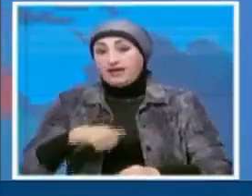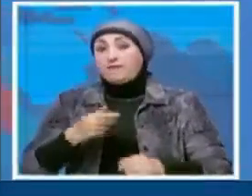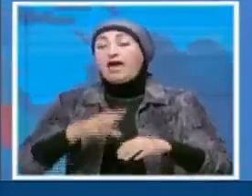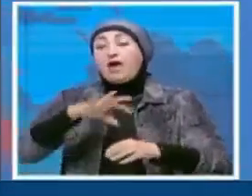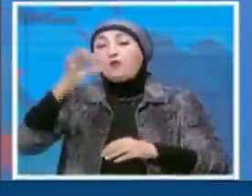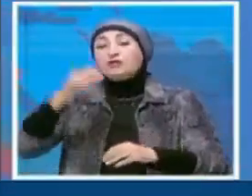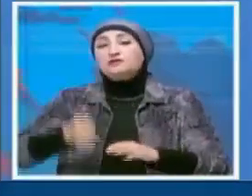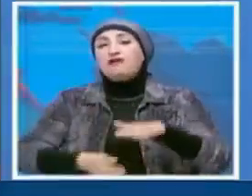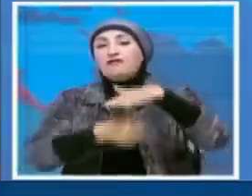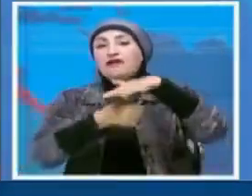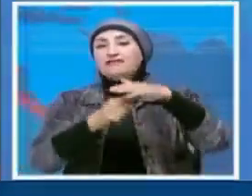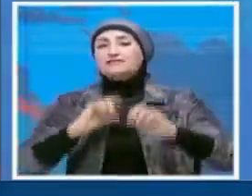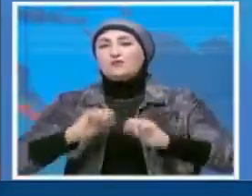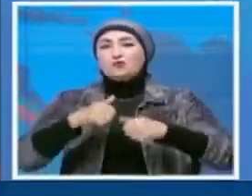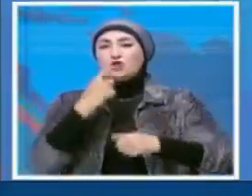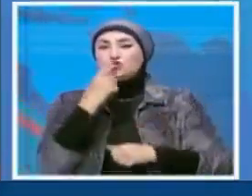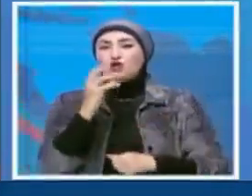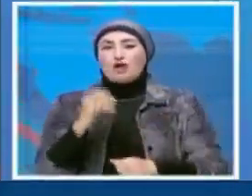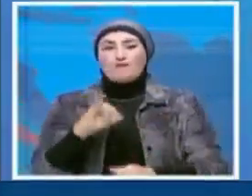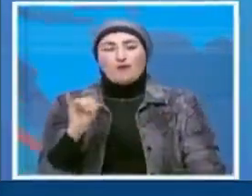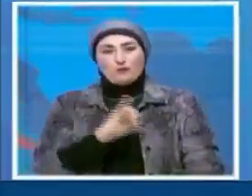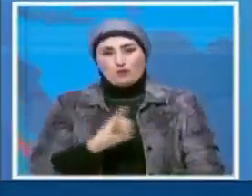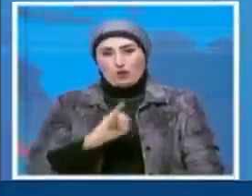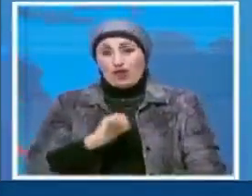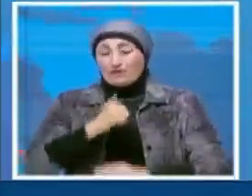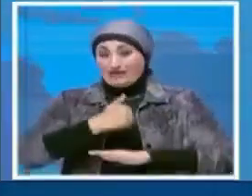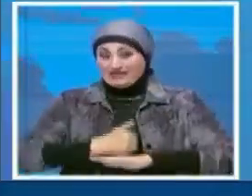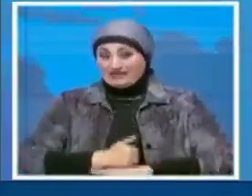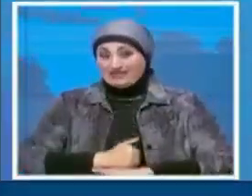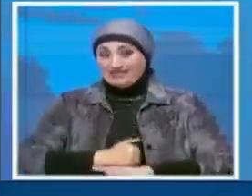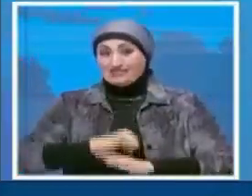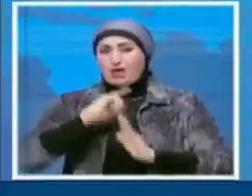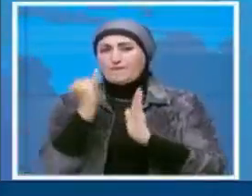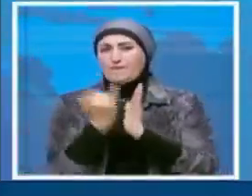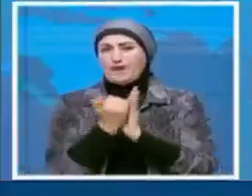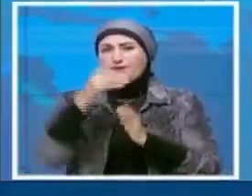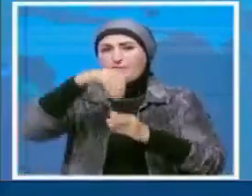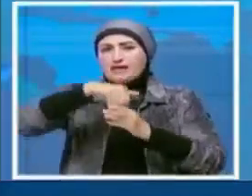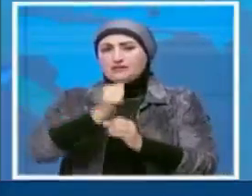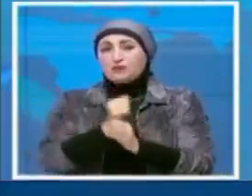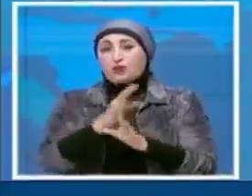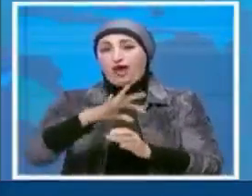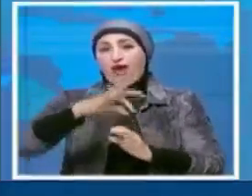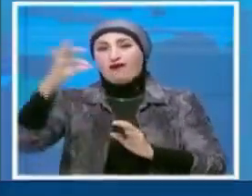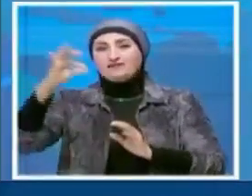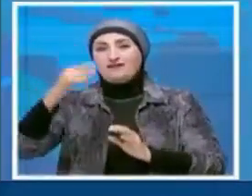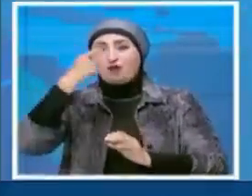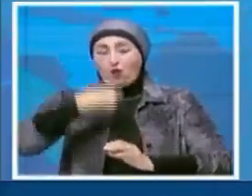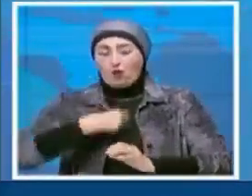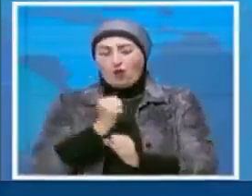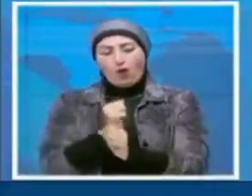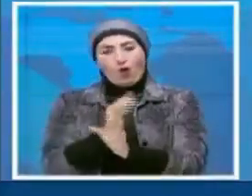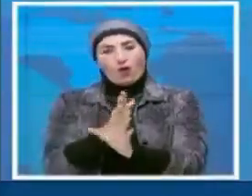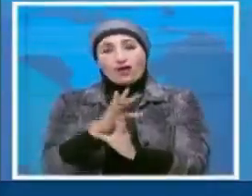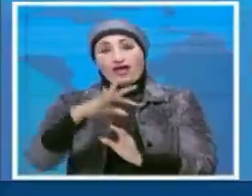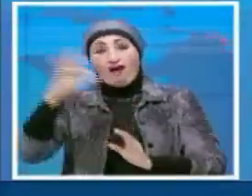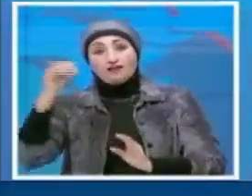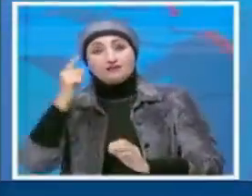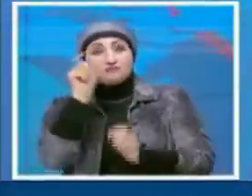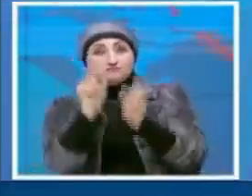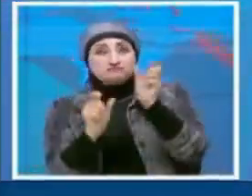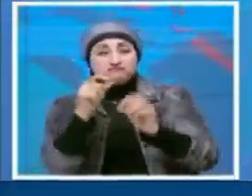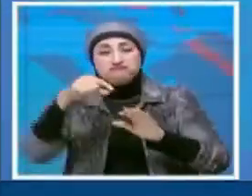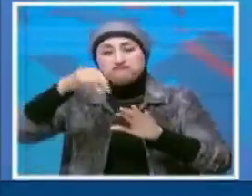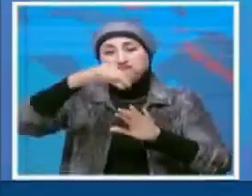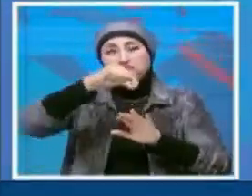الرئاسية. فمشاركة الشباب تعمل على ترسيخ مبدأ الديمقراطية في الاختيار، ولكل فرد حرية اختيار المرشح